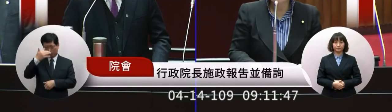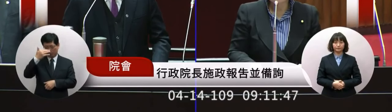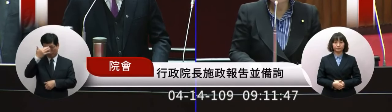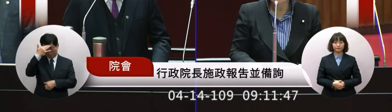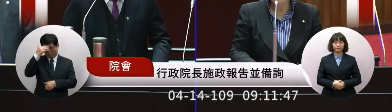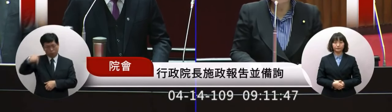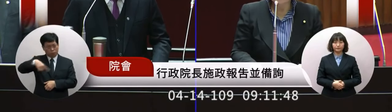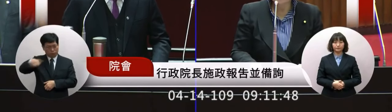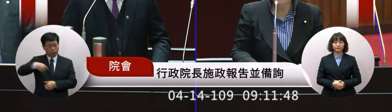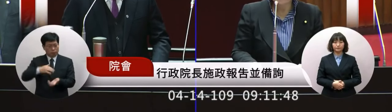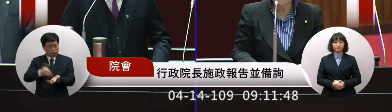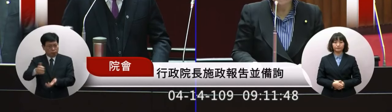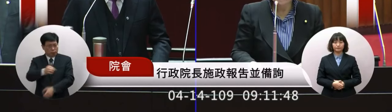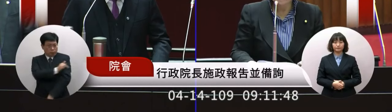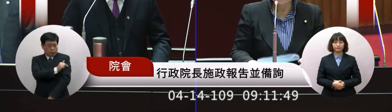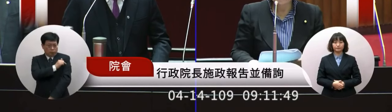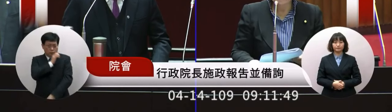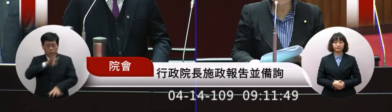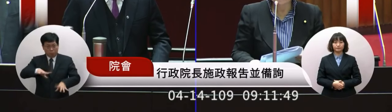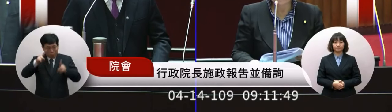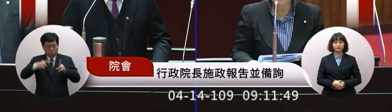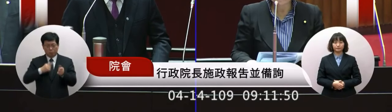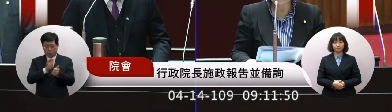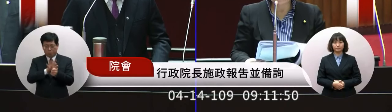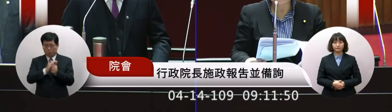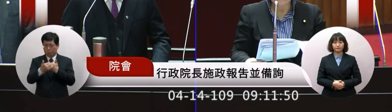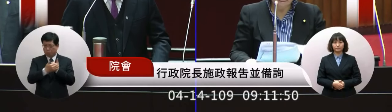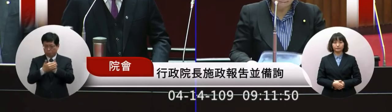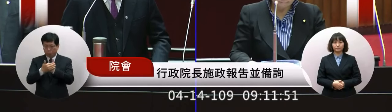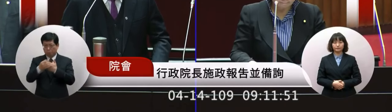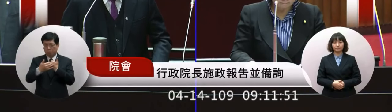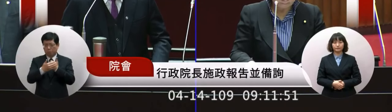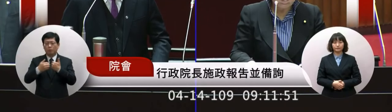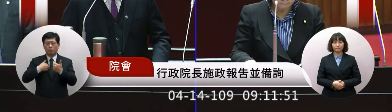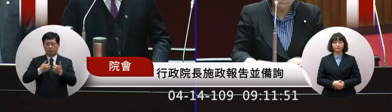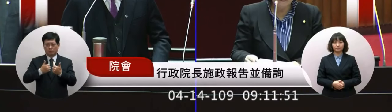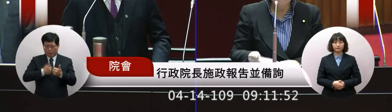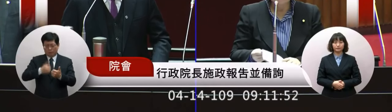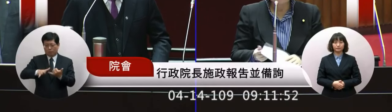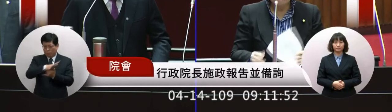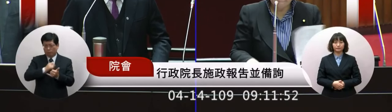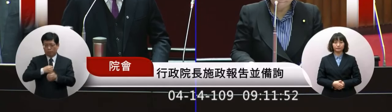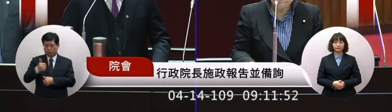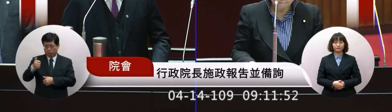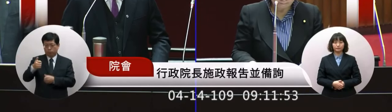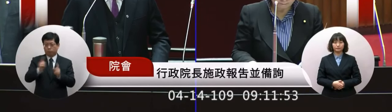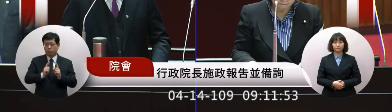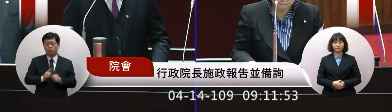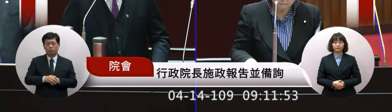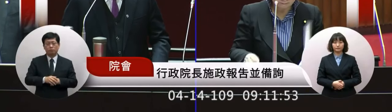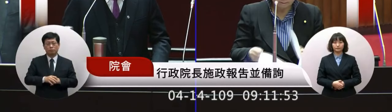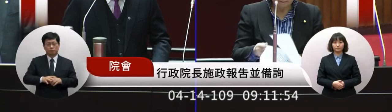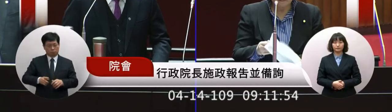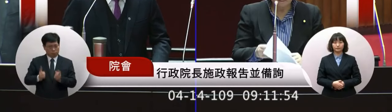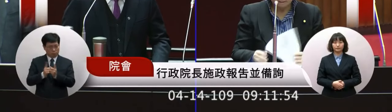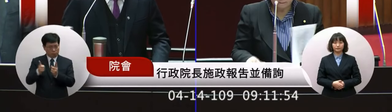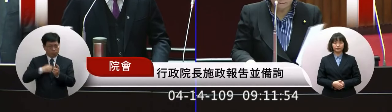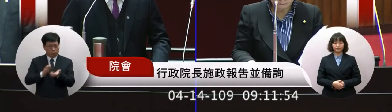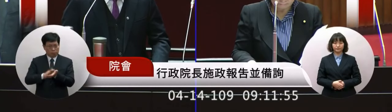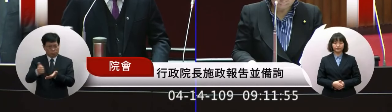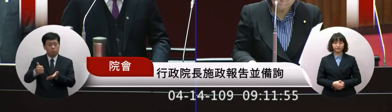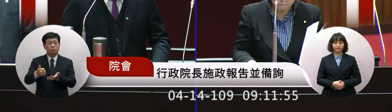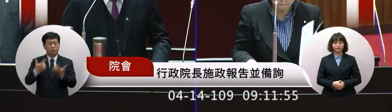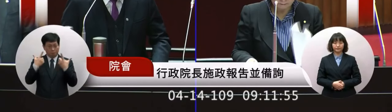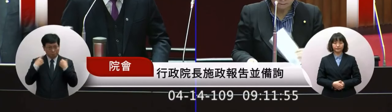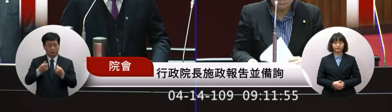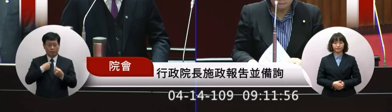护人员在第一线，真的令国人感动感谢。我们非常肯定，相关应